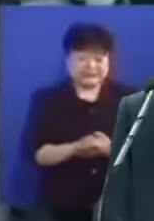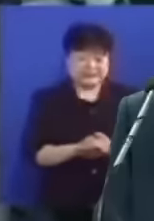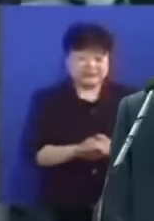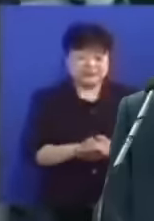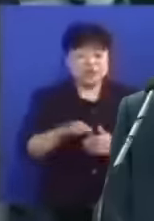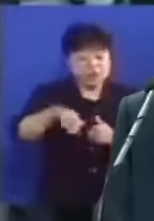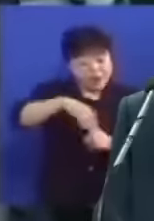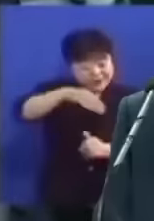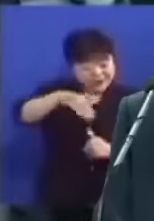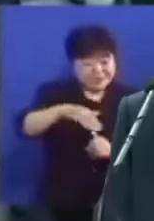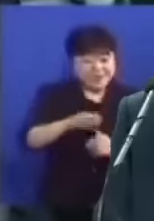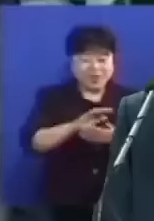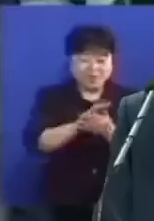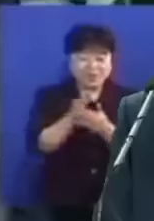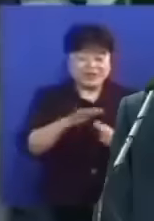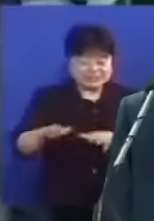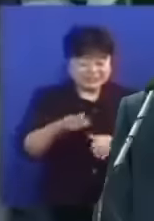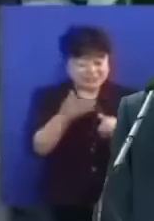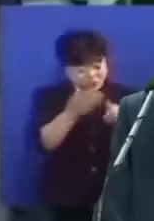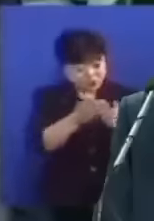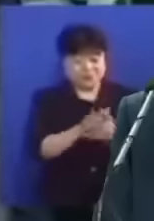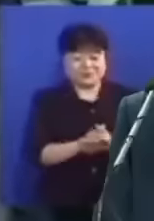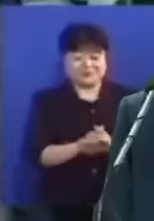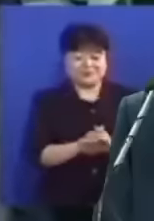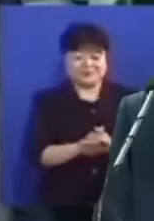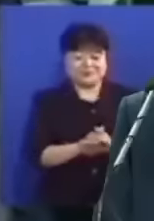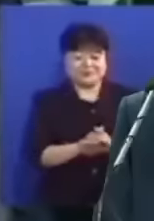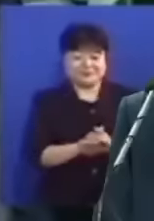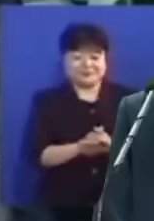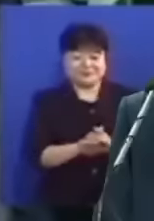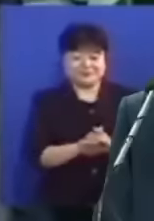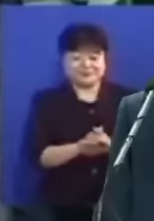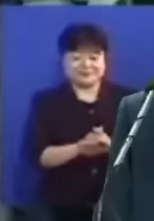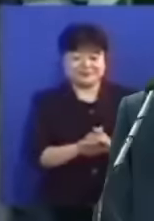우리 환경에는 변화의 지인을 가져오는 것입니다.